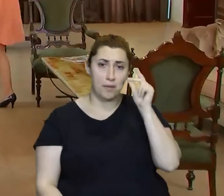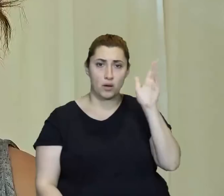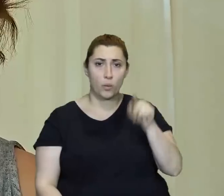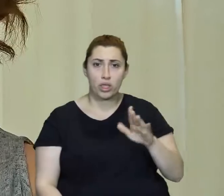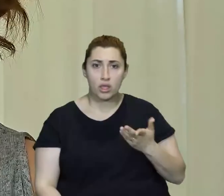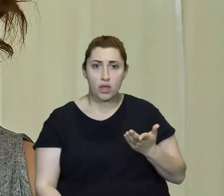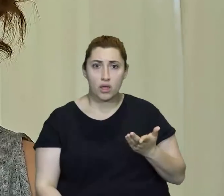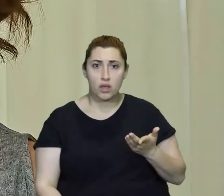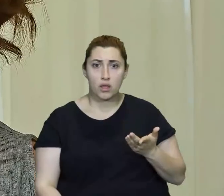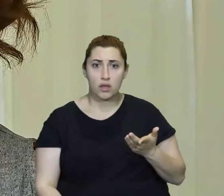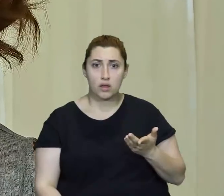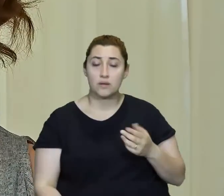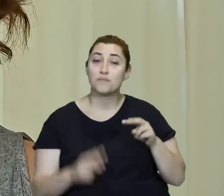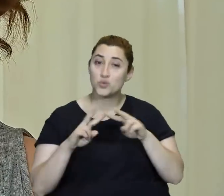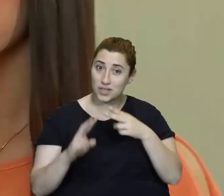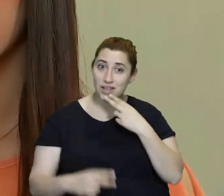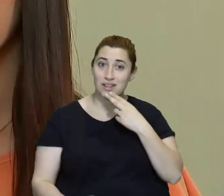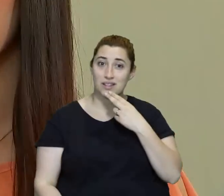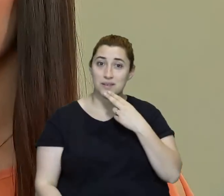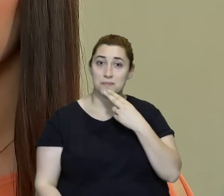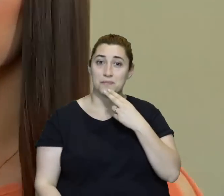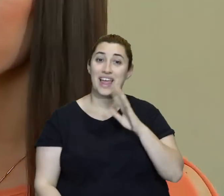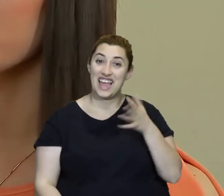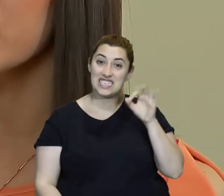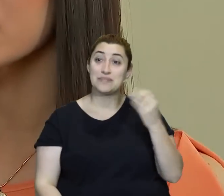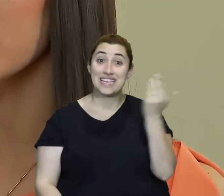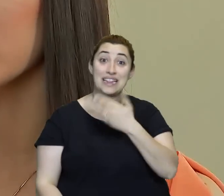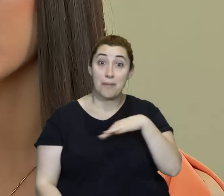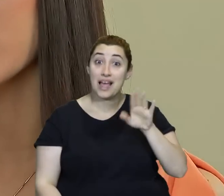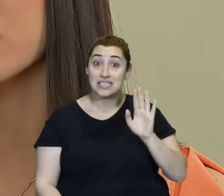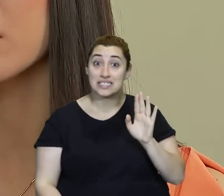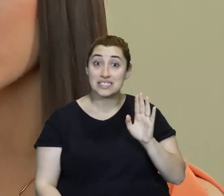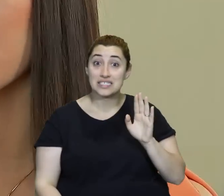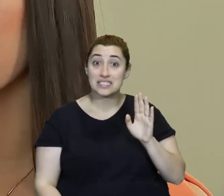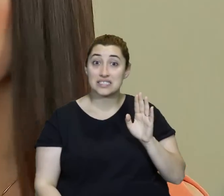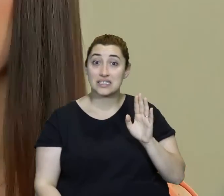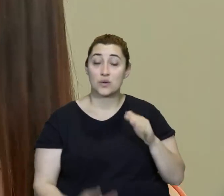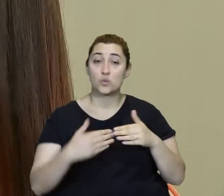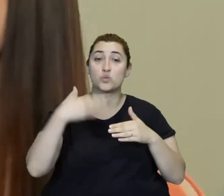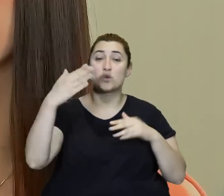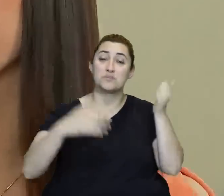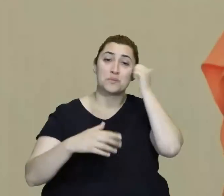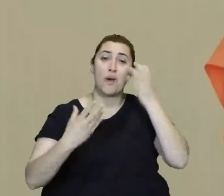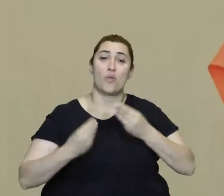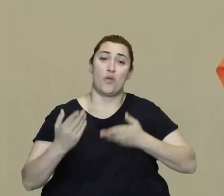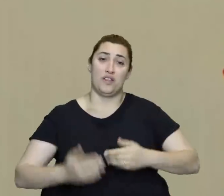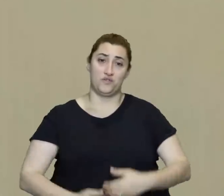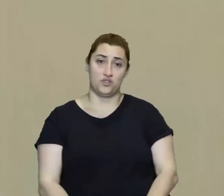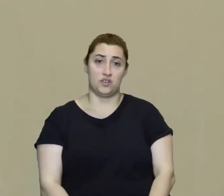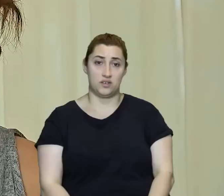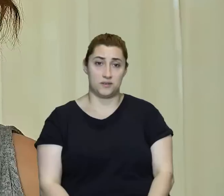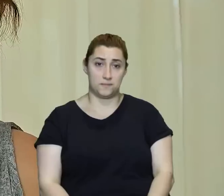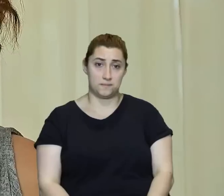Amerika? Ne demek? Müzeyyen Hanım, eğer şimdi gitmezse sonradan pişman olacak.